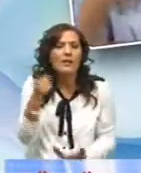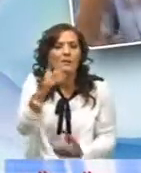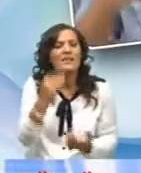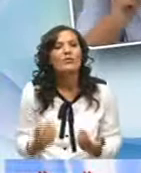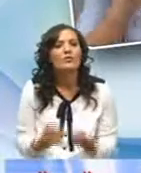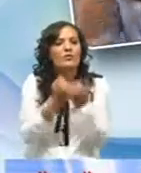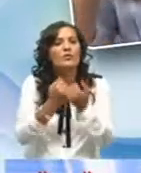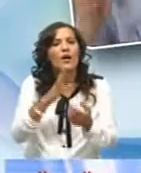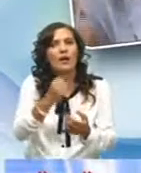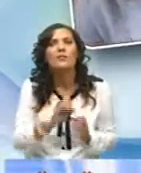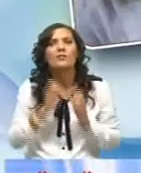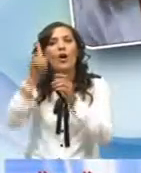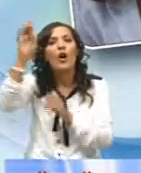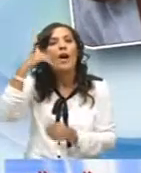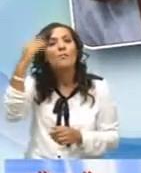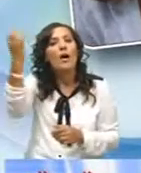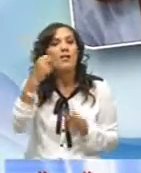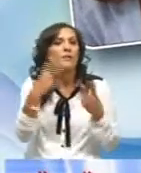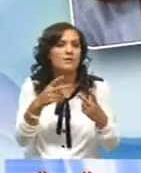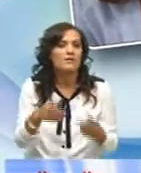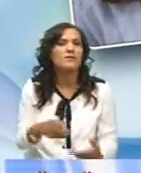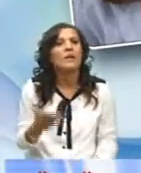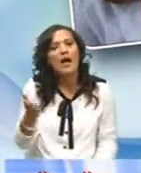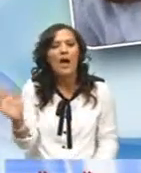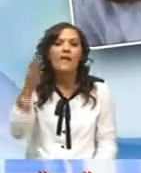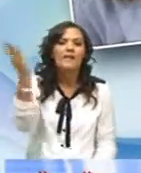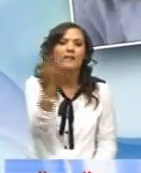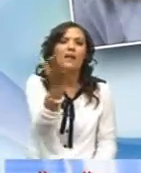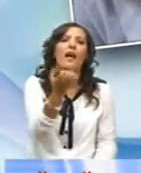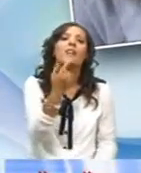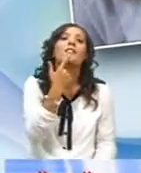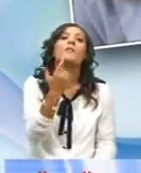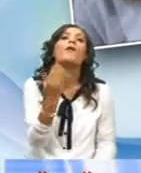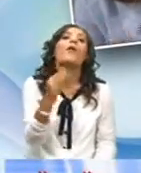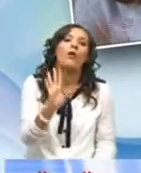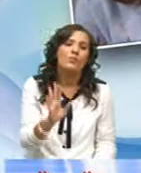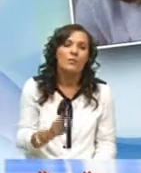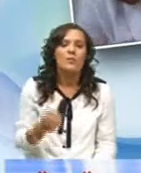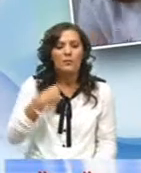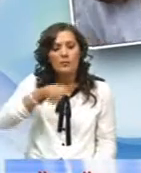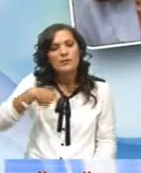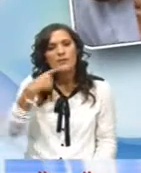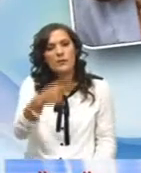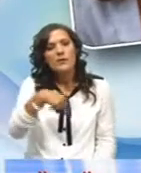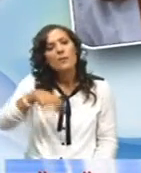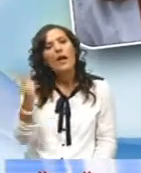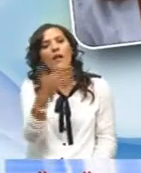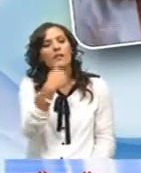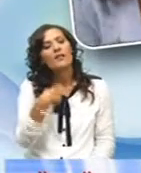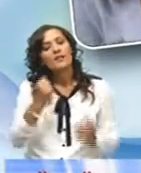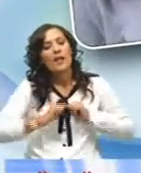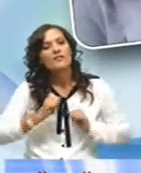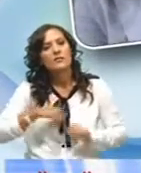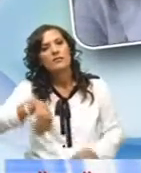birisi seni kucağına alıp kaldıracak sen o elmayı alabileceksiniz yani Hadi git al demek olduğunu biliyor yani Bizim dediğimiz Hadi git ders çalış